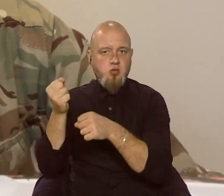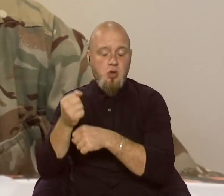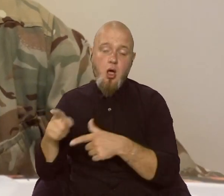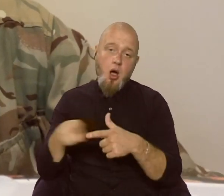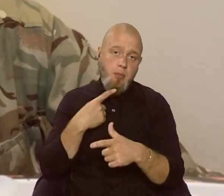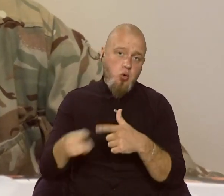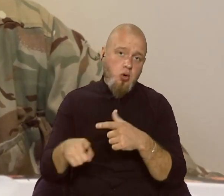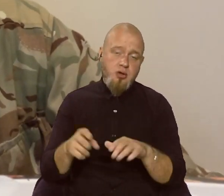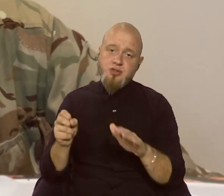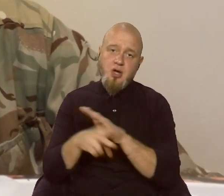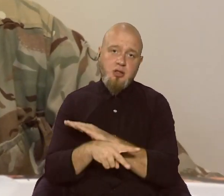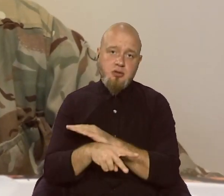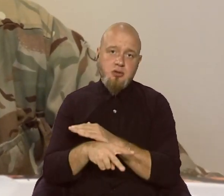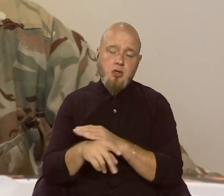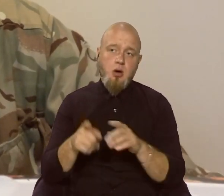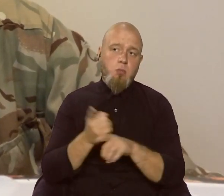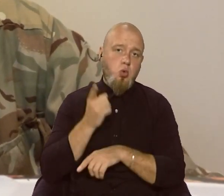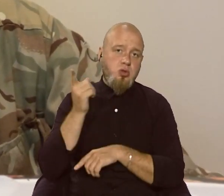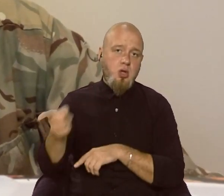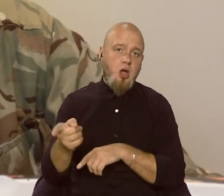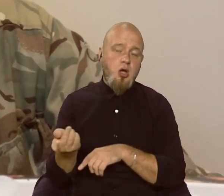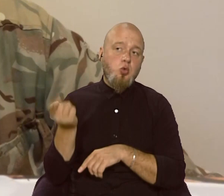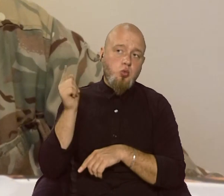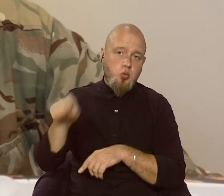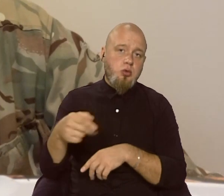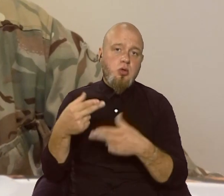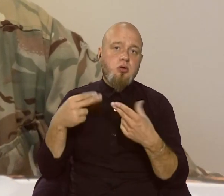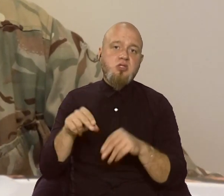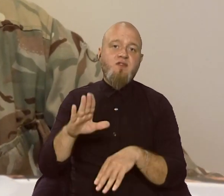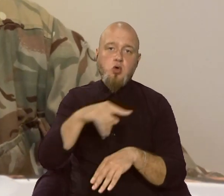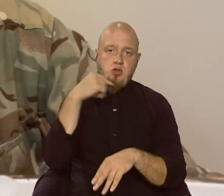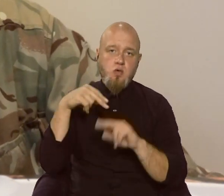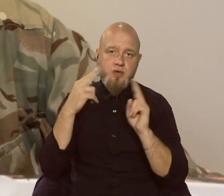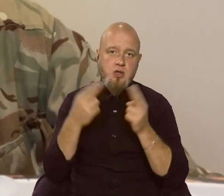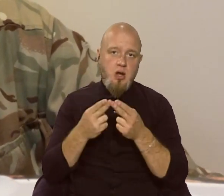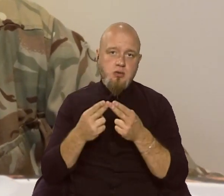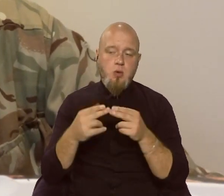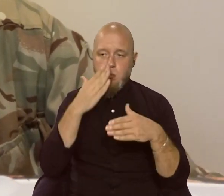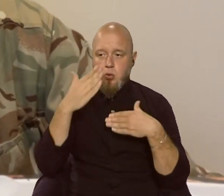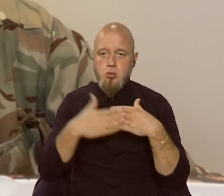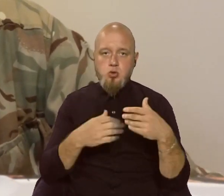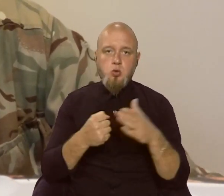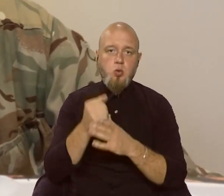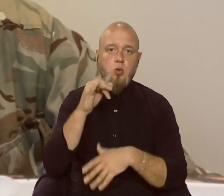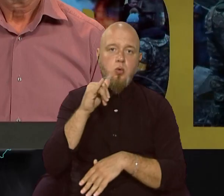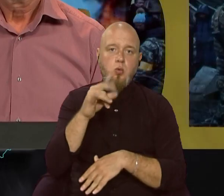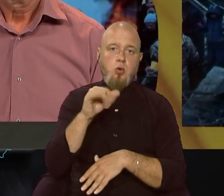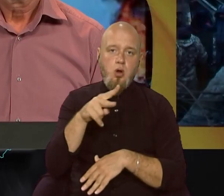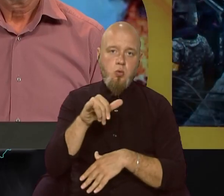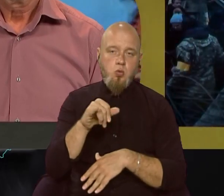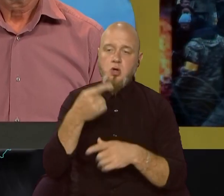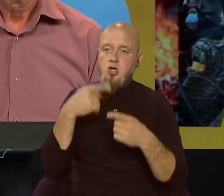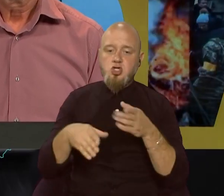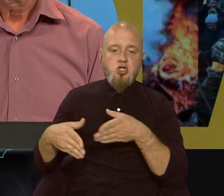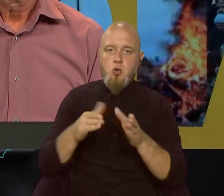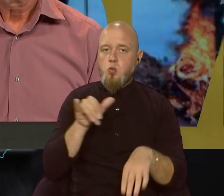або тікати подалі туди, десь в Російську Федерацію, поближче до Уралу. Тобто інших шляхів